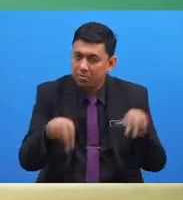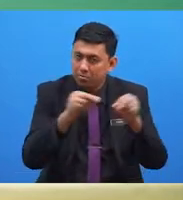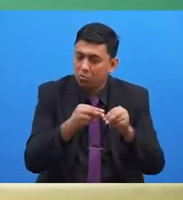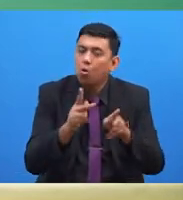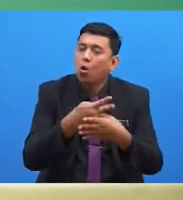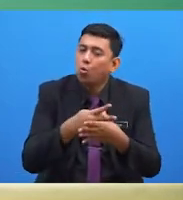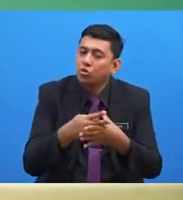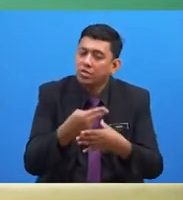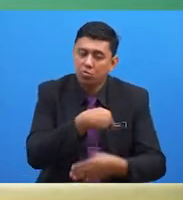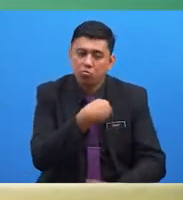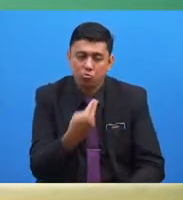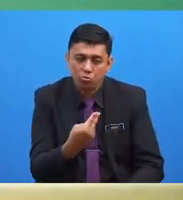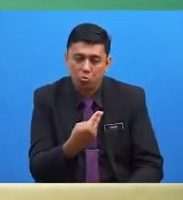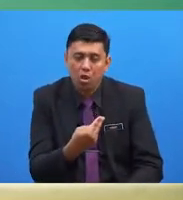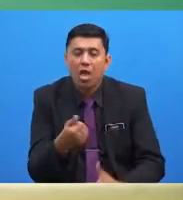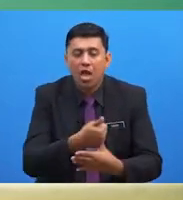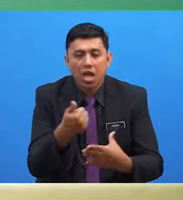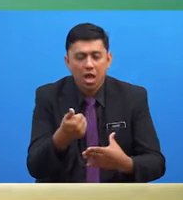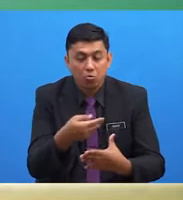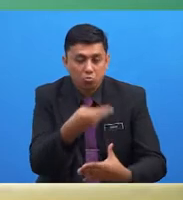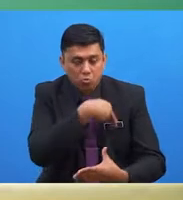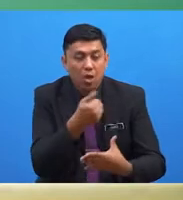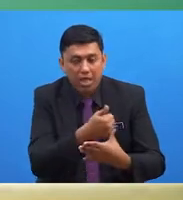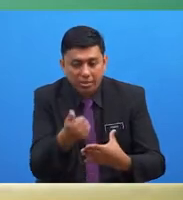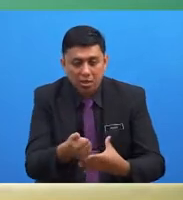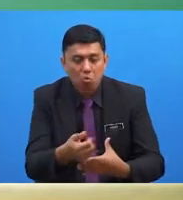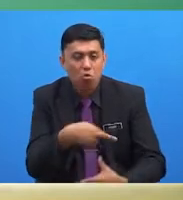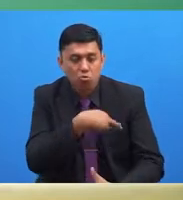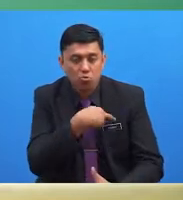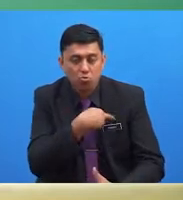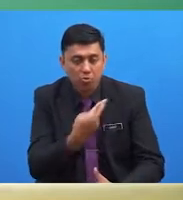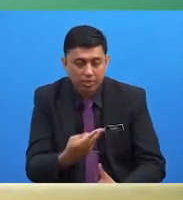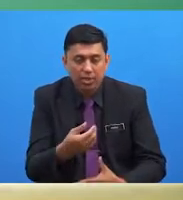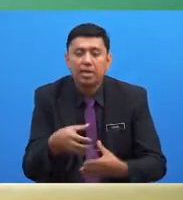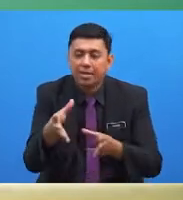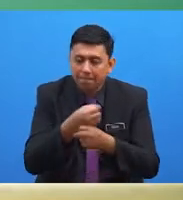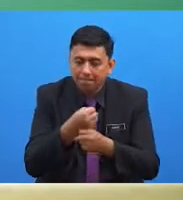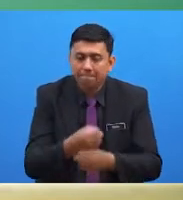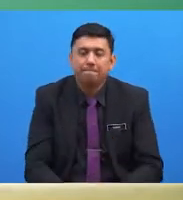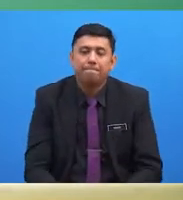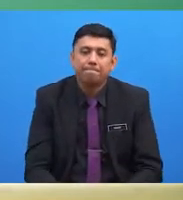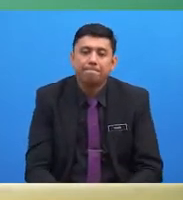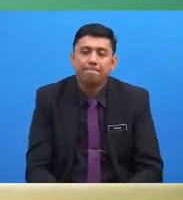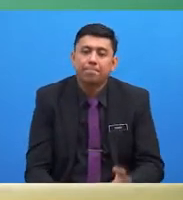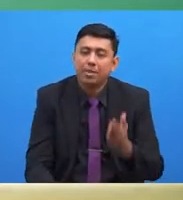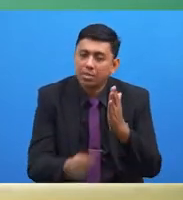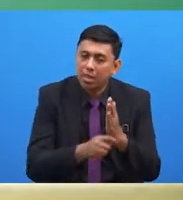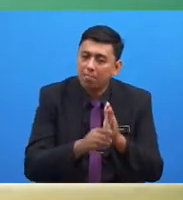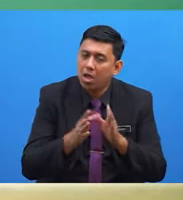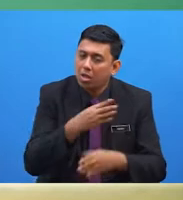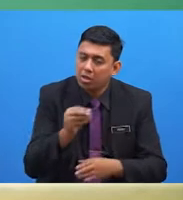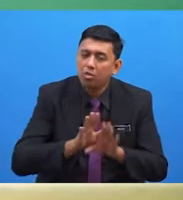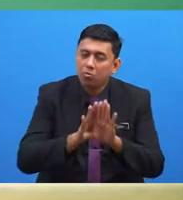kongsi untung atau kongsi rugi diperolehi. Sekiranya hasil tambah dan tolak